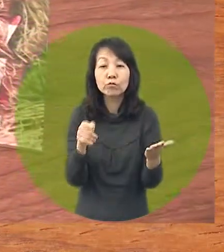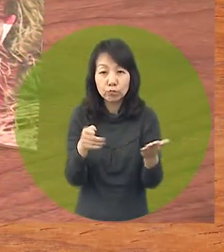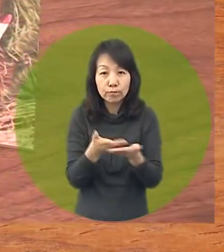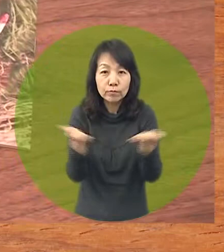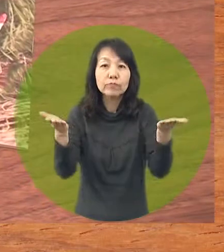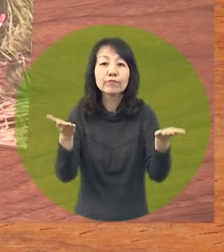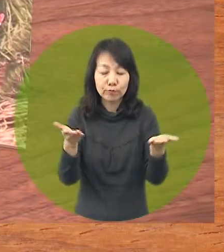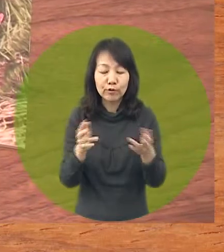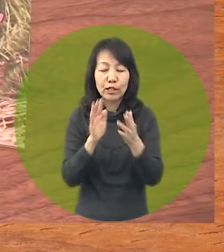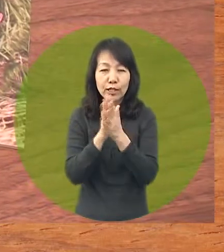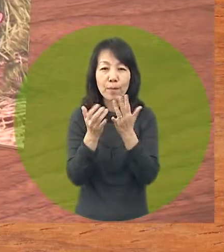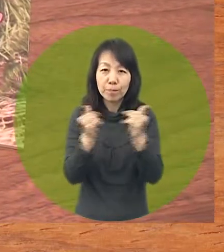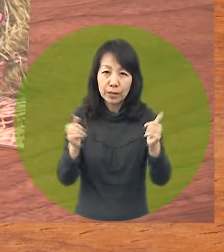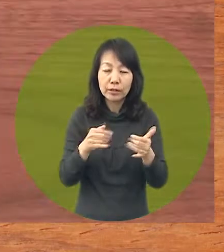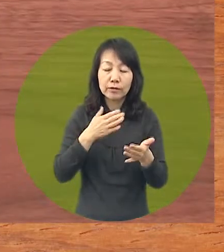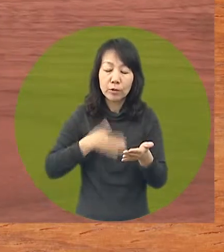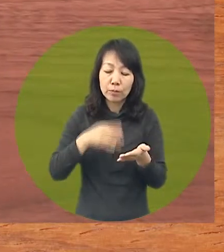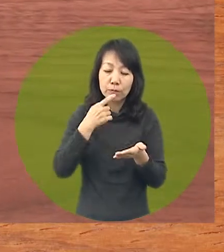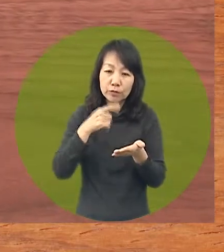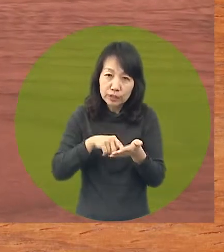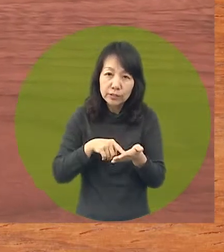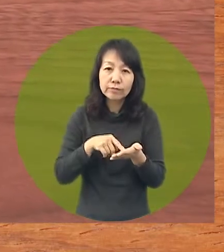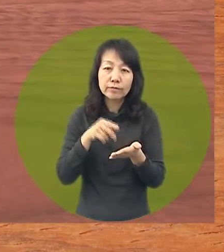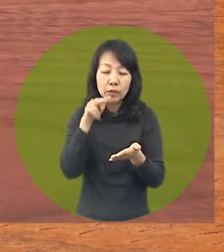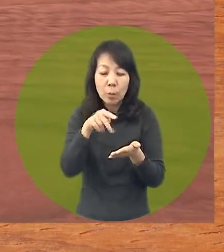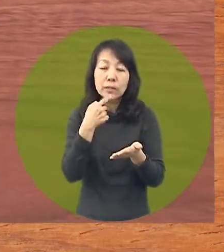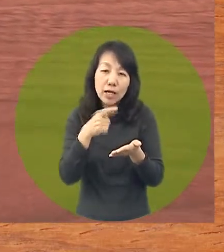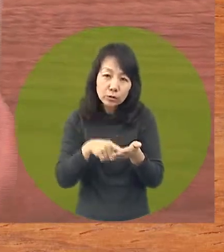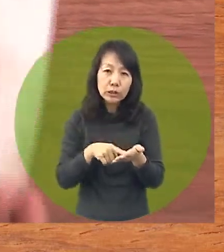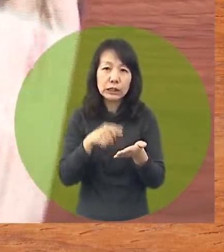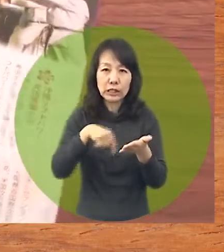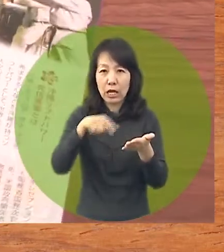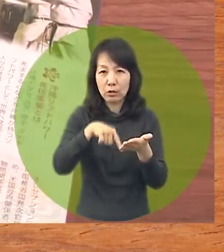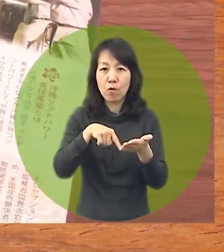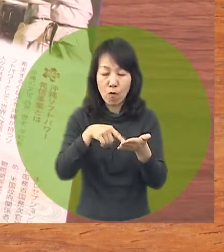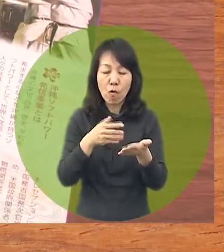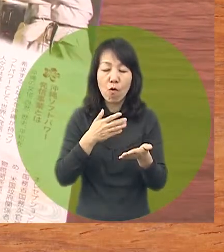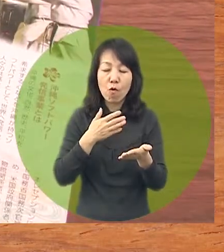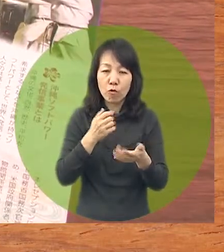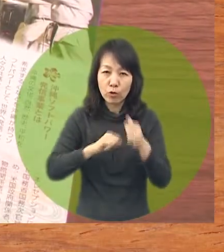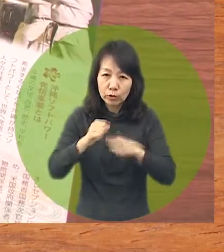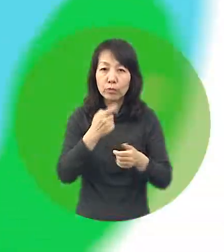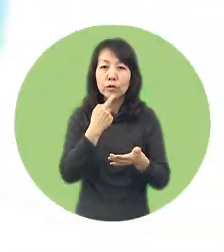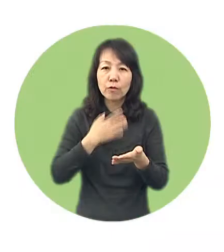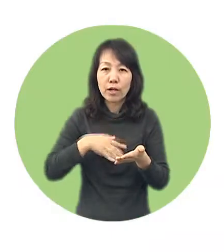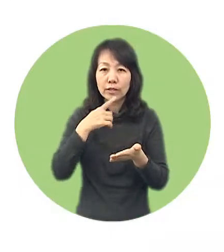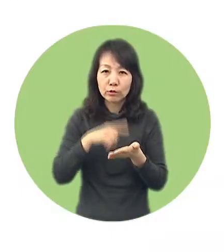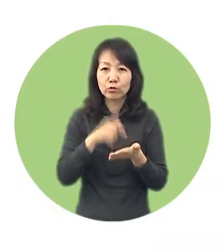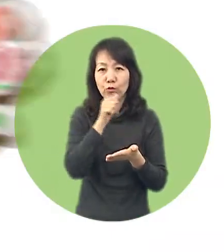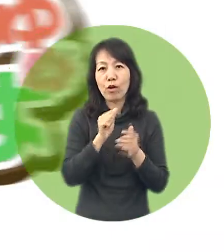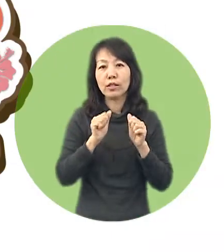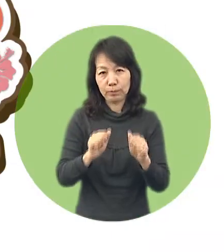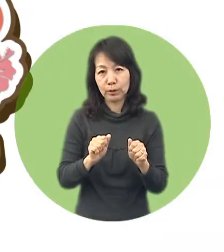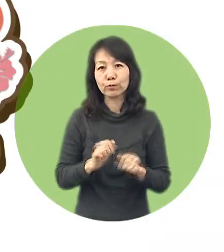れる紙面作りを心がけ、県の取り組みなどを分かりやすく紹介しています。